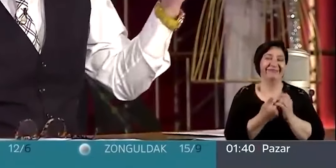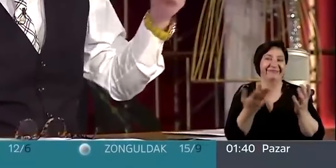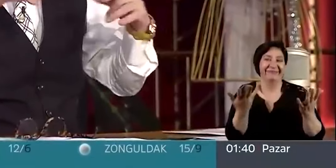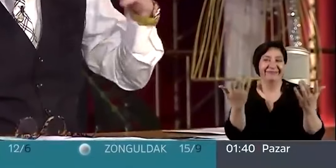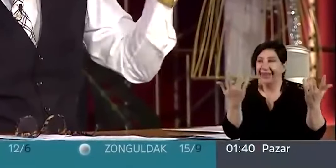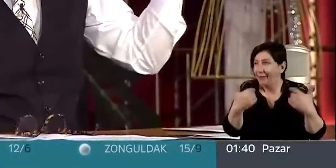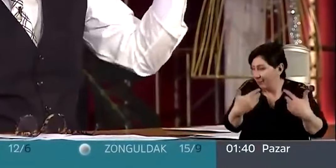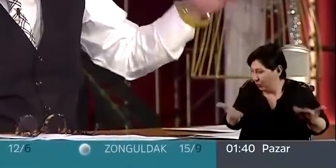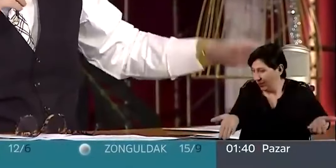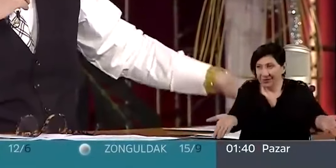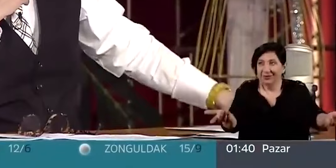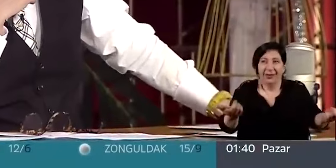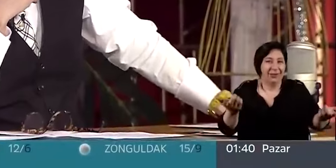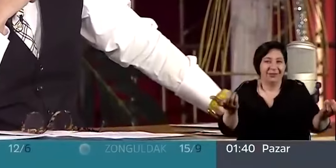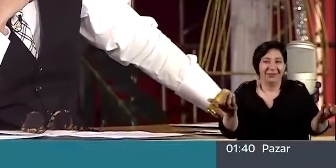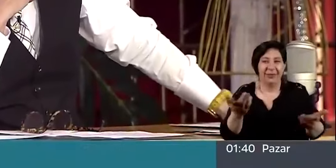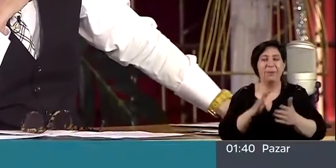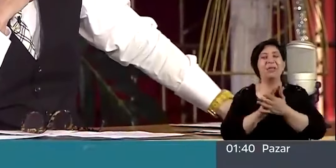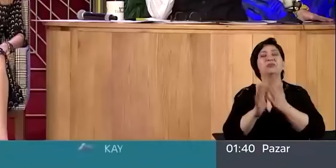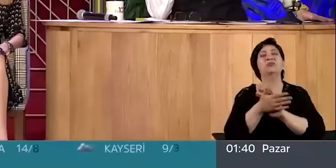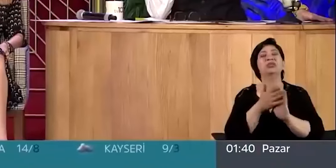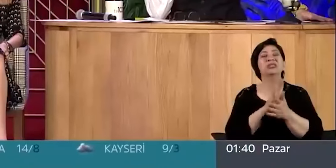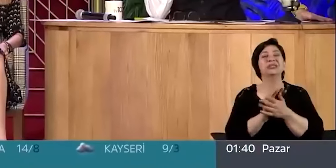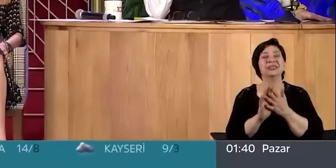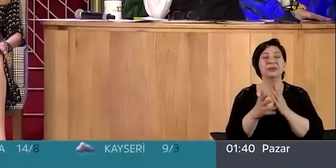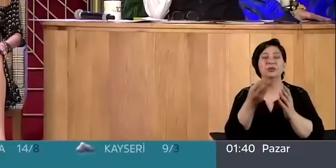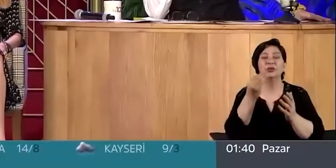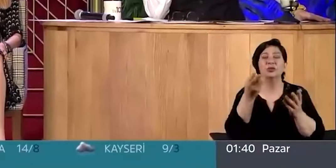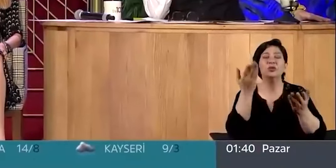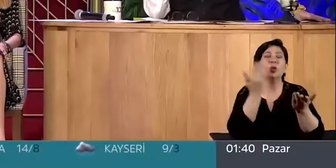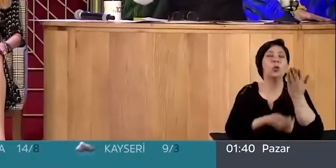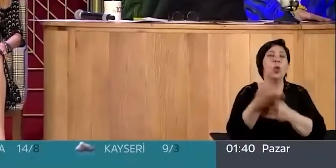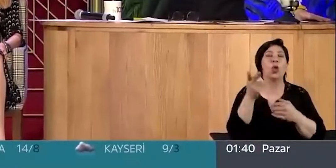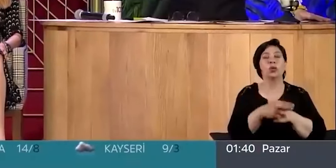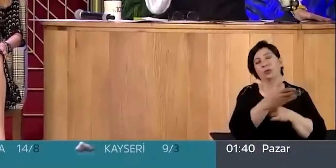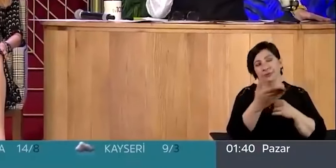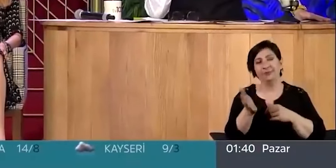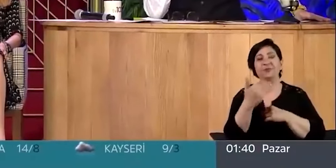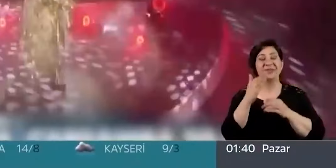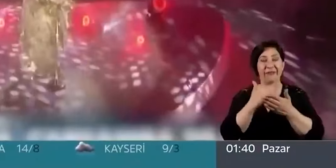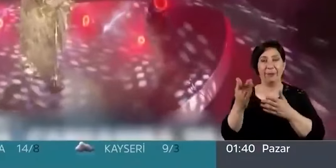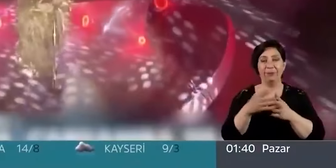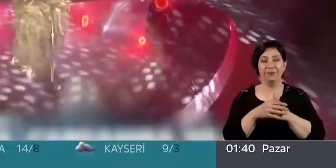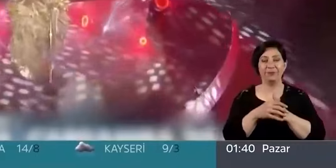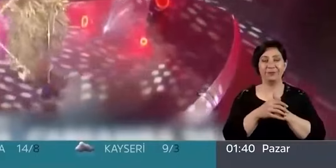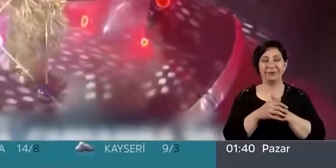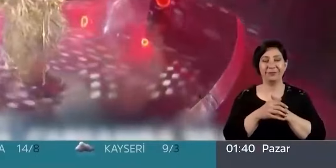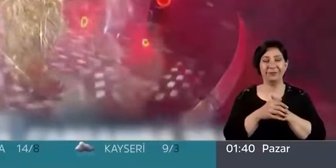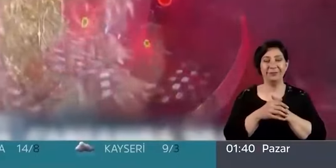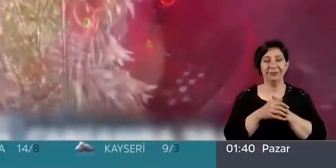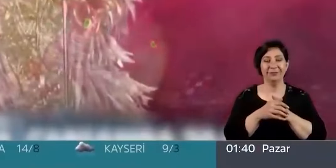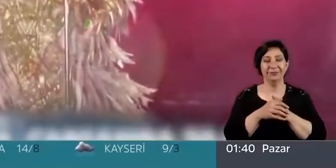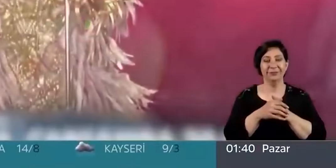Ya neredeyim? Her şey olmuş yani. Her şey çok bitmiş güzel. Çocuğu geberttiler, yordular, bitirdiler. Devam.